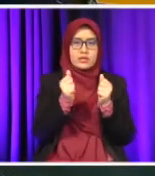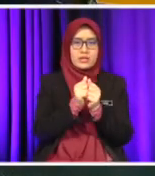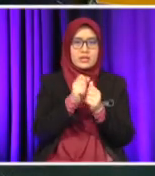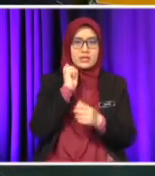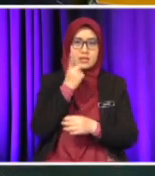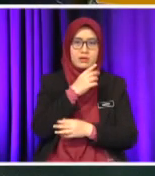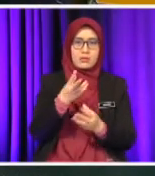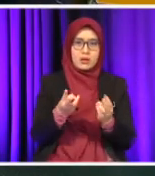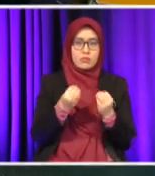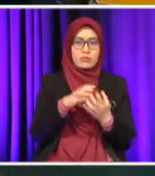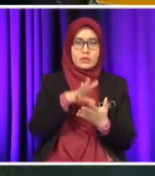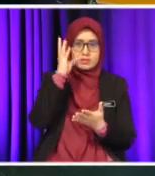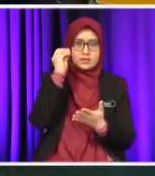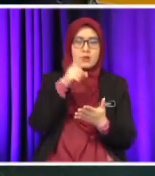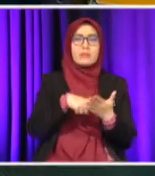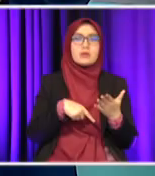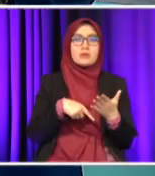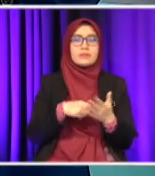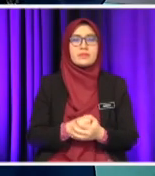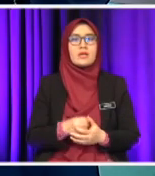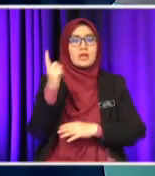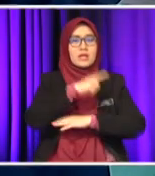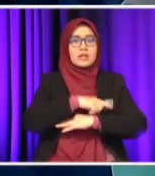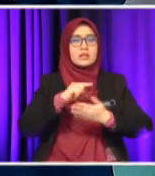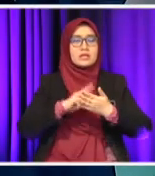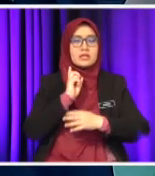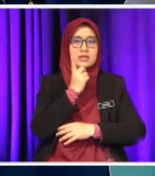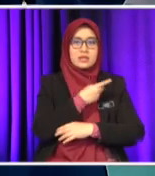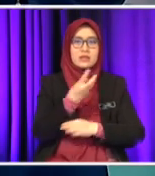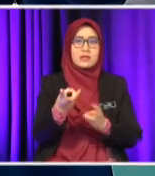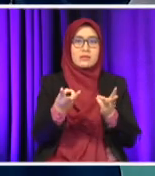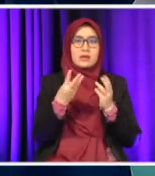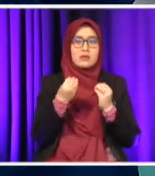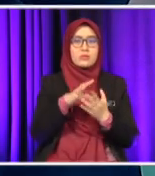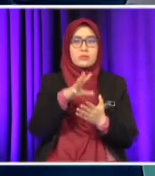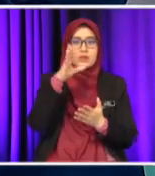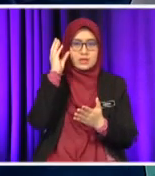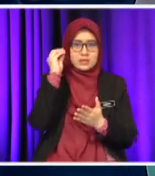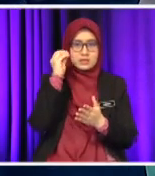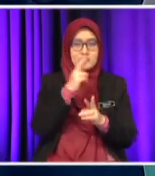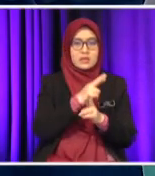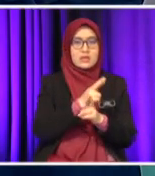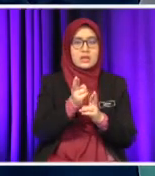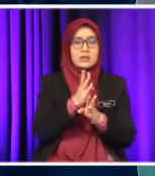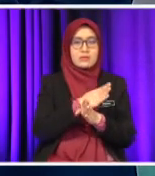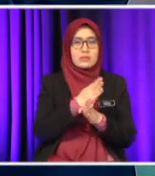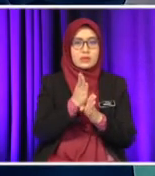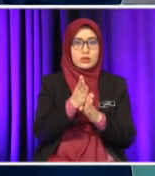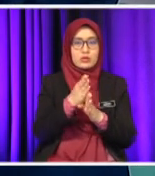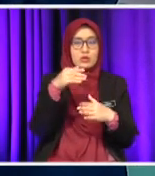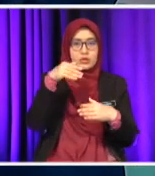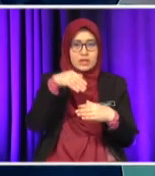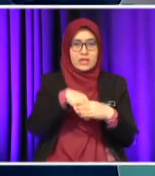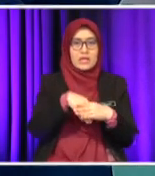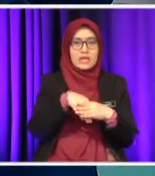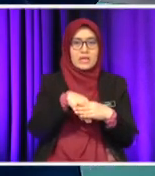kita belajar tentang rekabentuk dalam perniagaan Oke tengok pedas lah